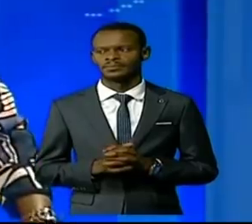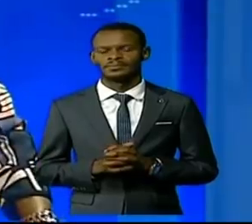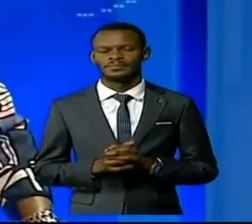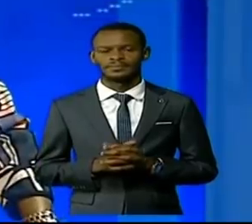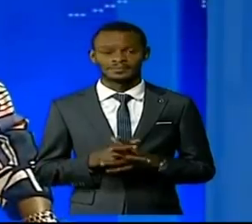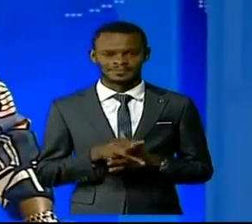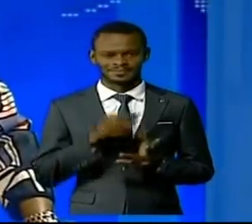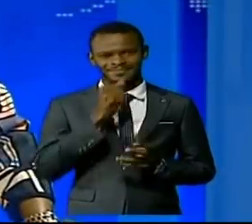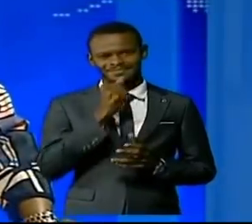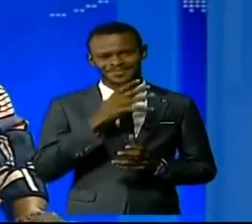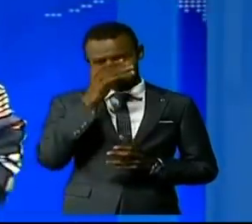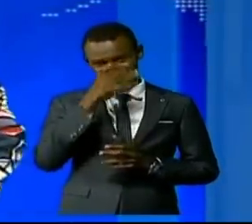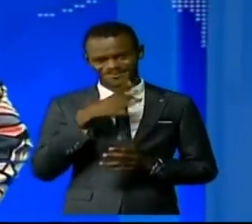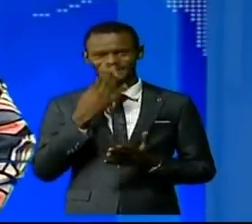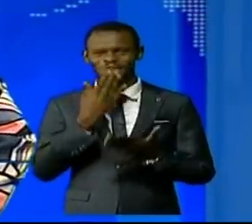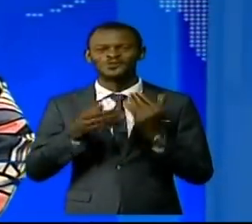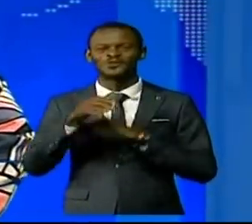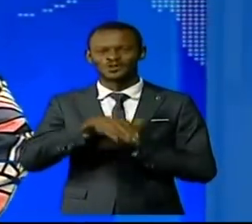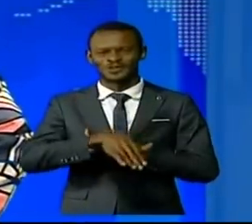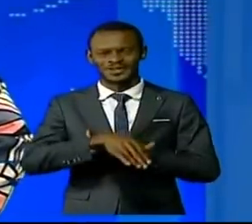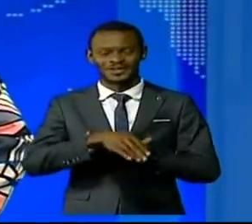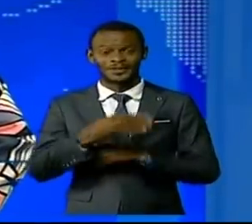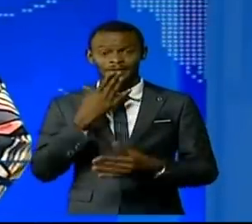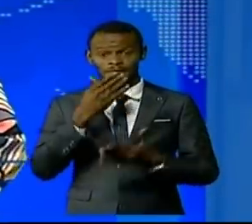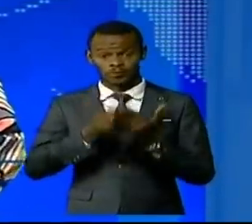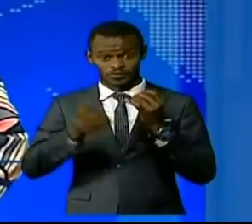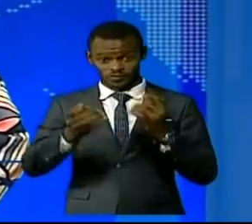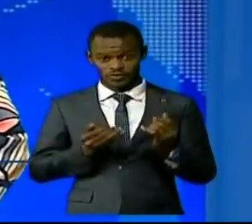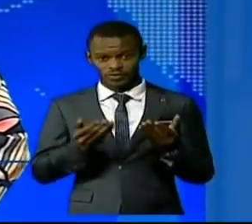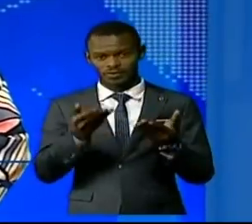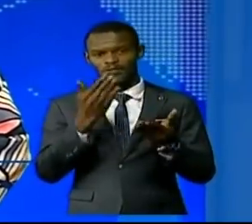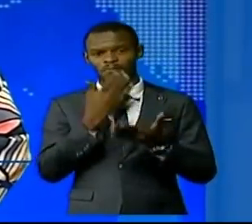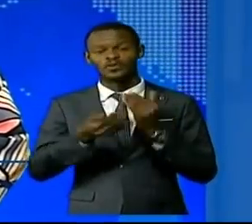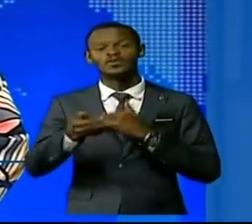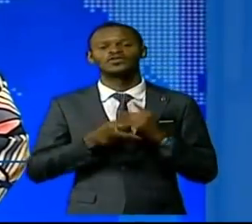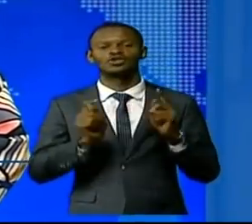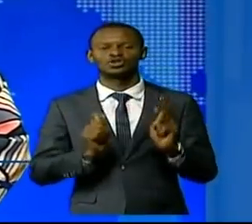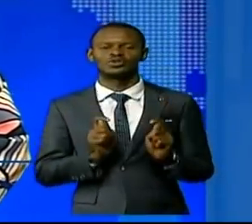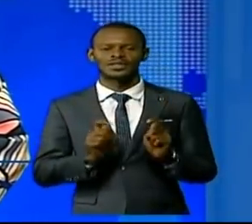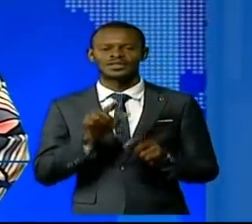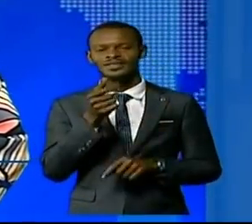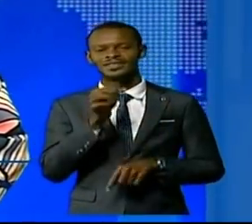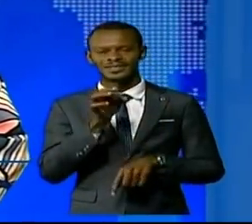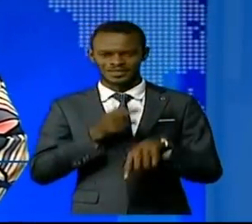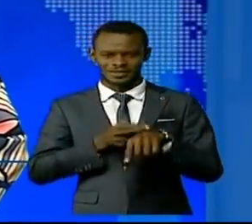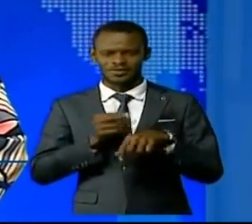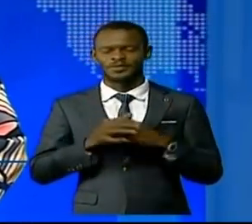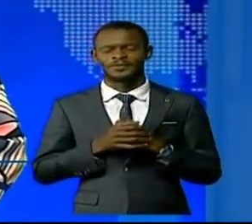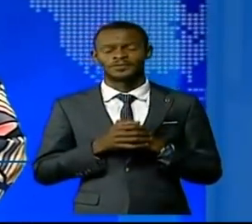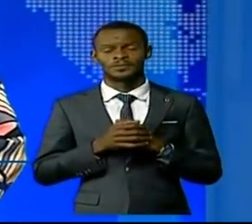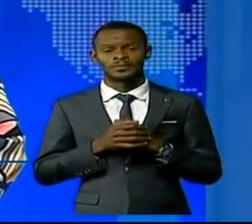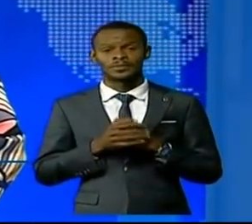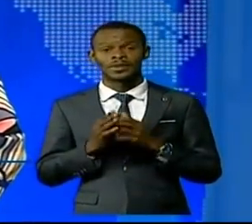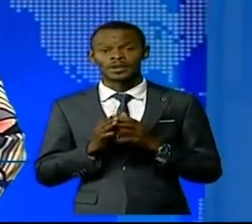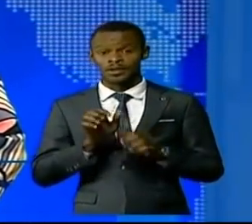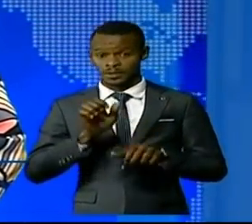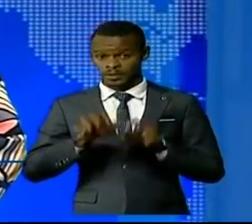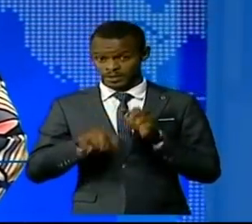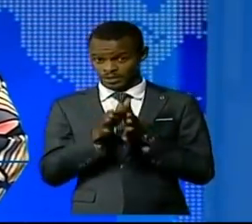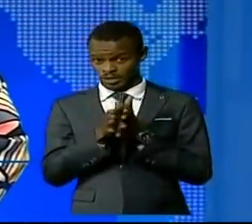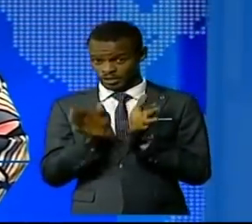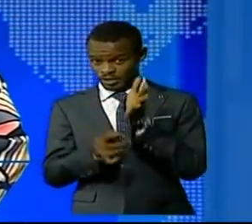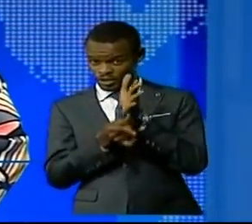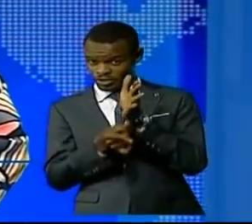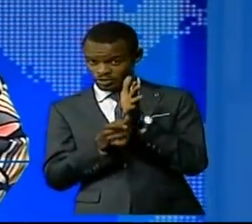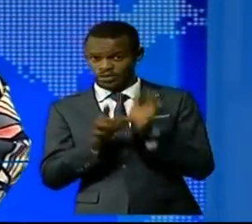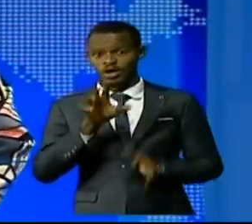Mesdames, Messieurs, bonsoir. Bienvenue dans ce journal de 19h. De retour dans la capitale congolaise, le secrétaire général adjoint des Nations Unies en